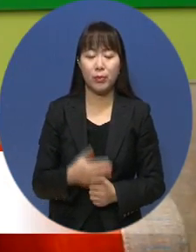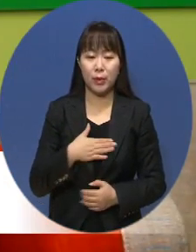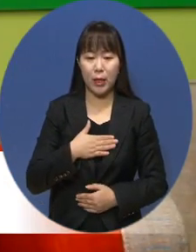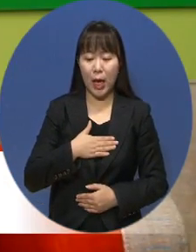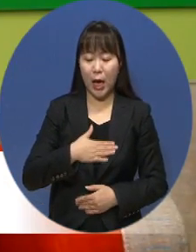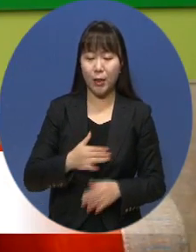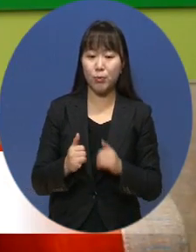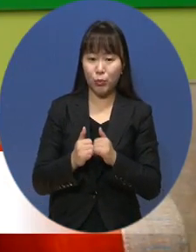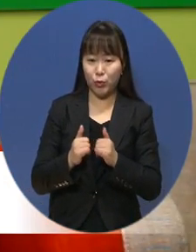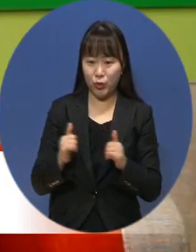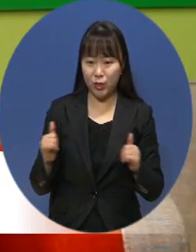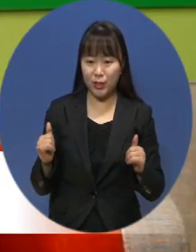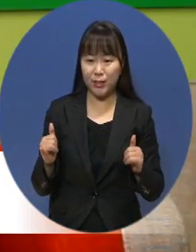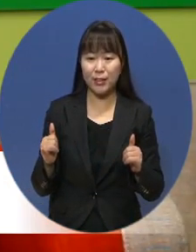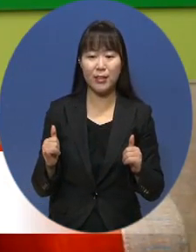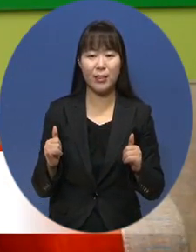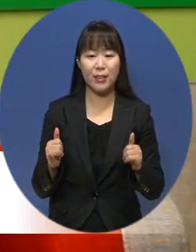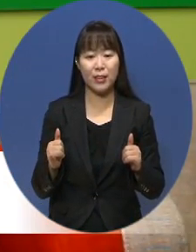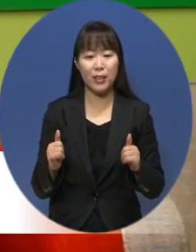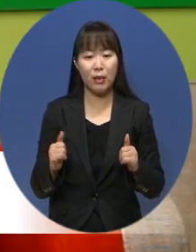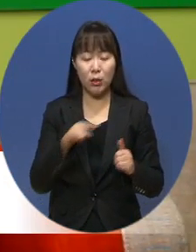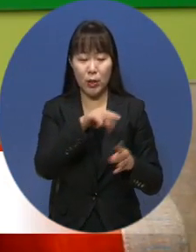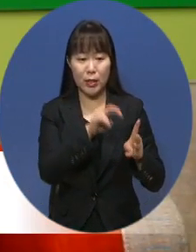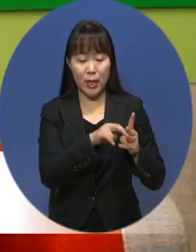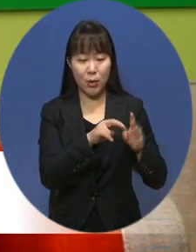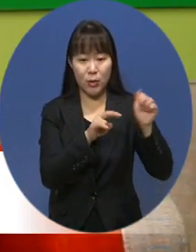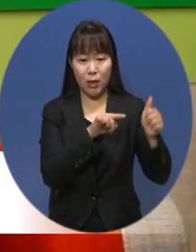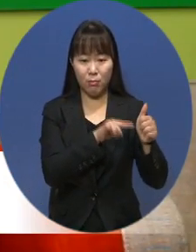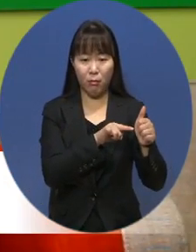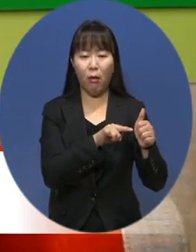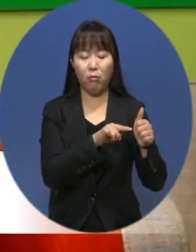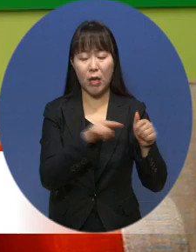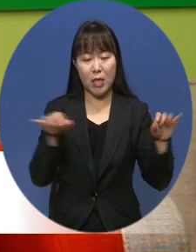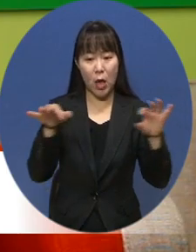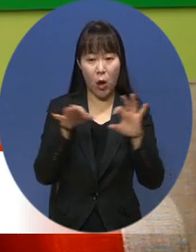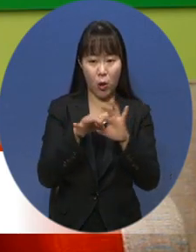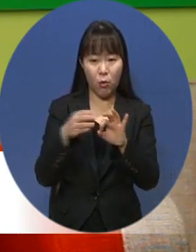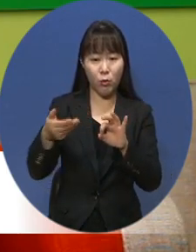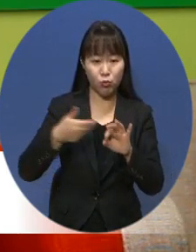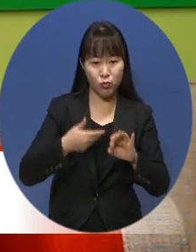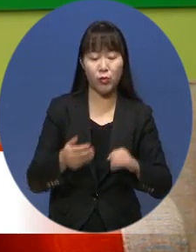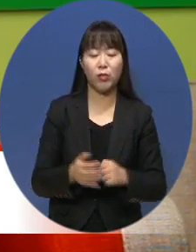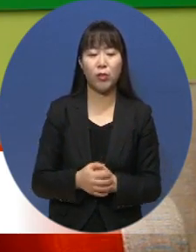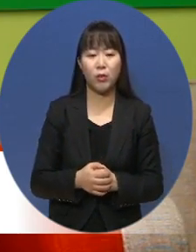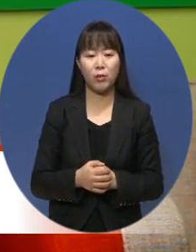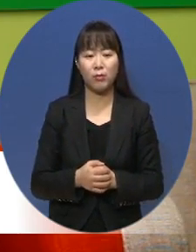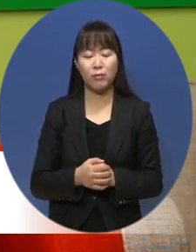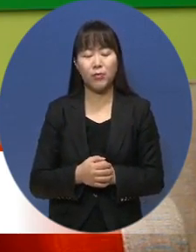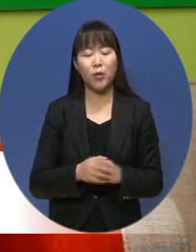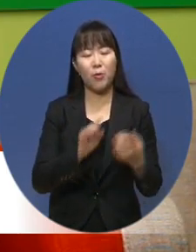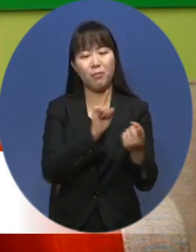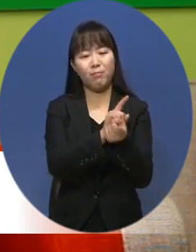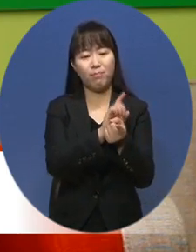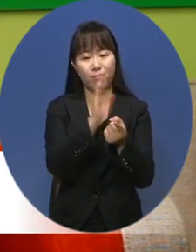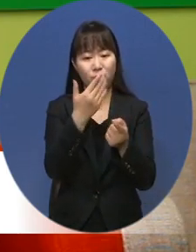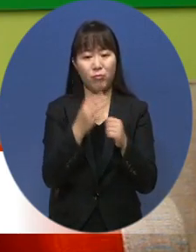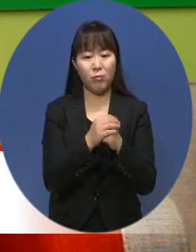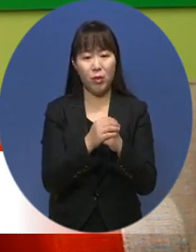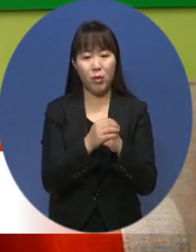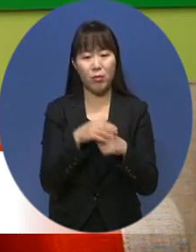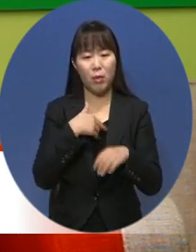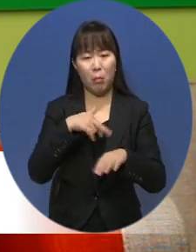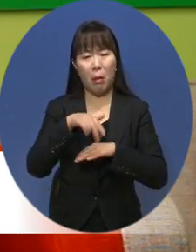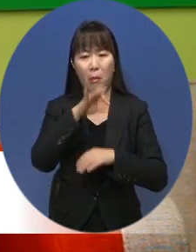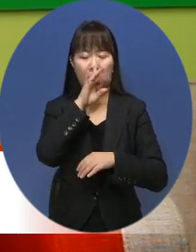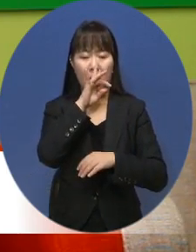그 지인분께서 여기 센터장님하고 연결을 하셔갖고 뵙게 된 거죠. 못 걸어